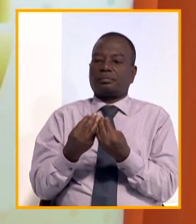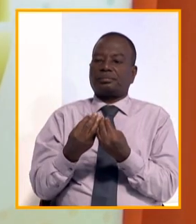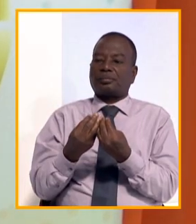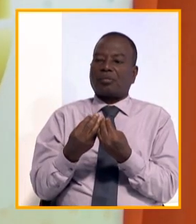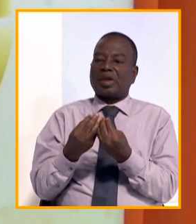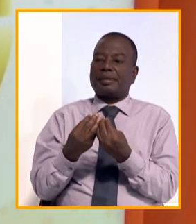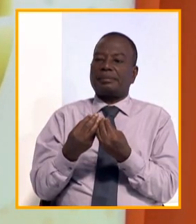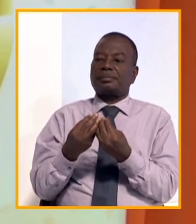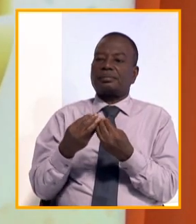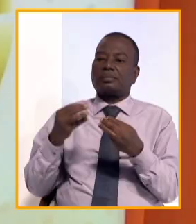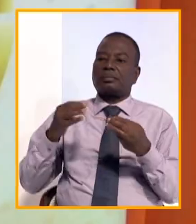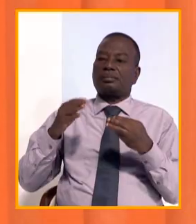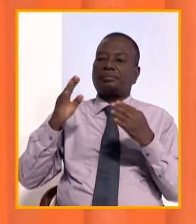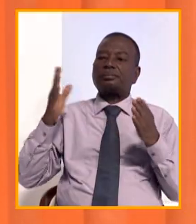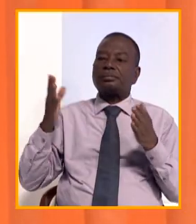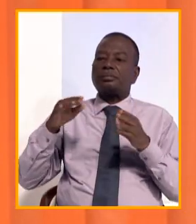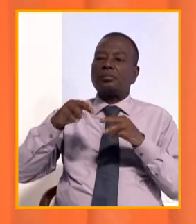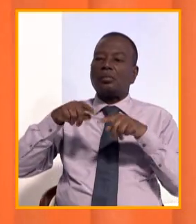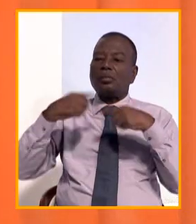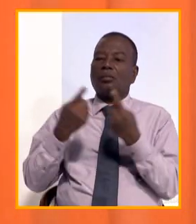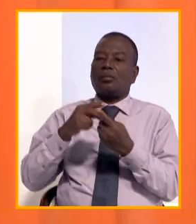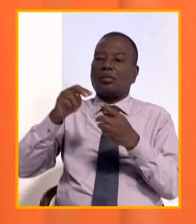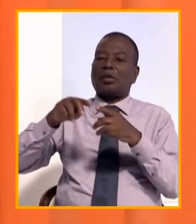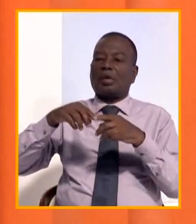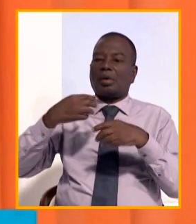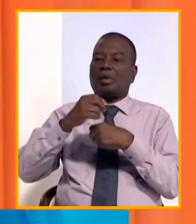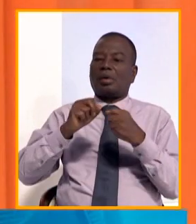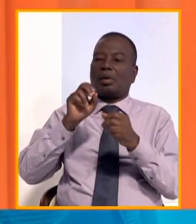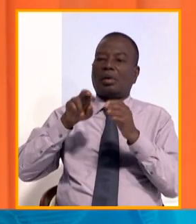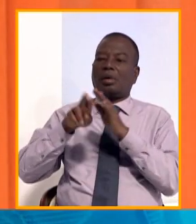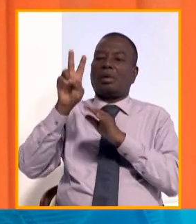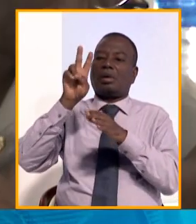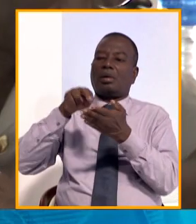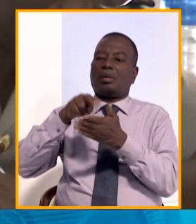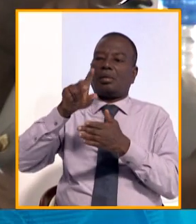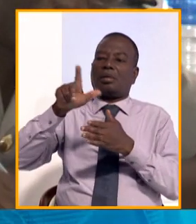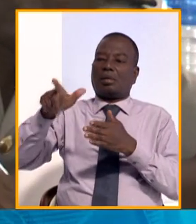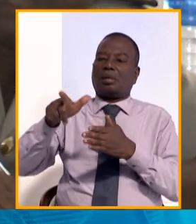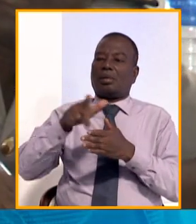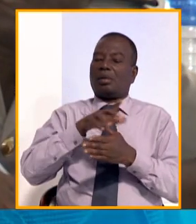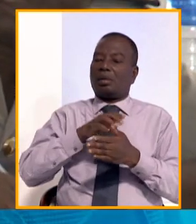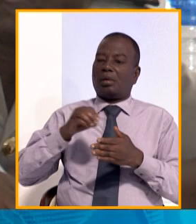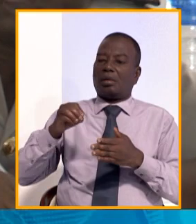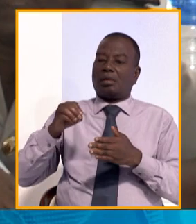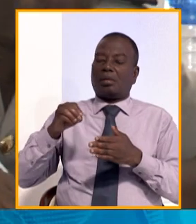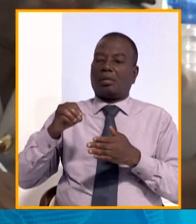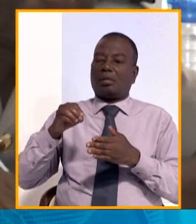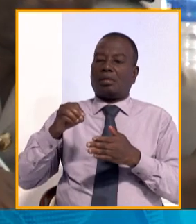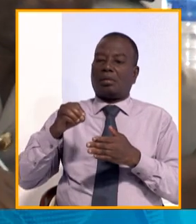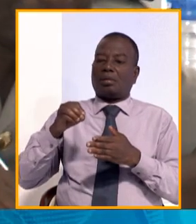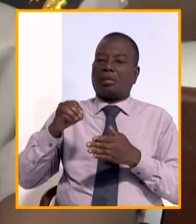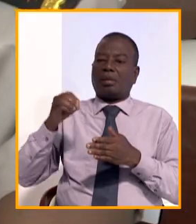Muscopsy est née le 23 mai 2021 et procède de la mutation de l'Association des membres du corps préfectoral de Côte